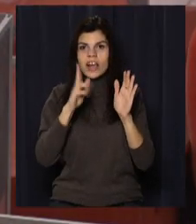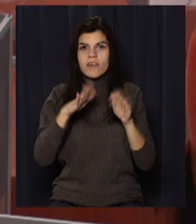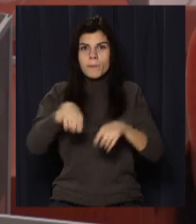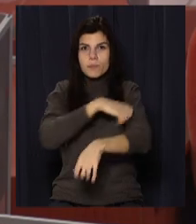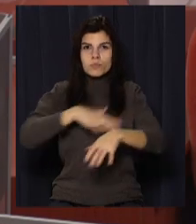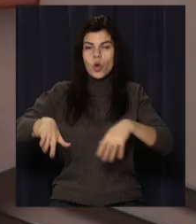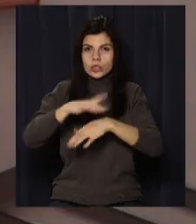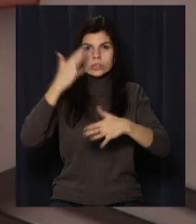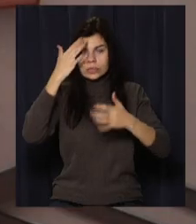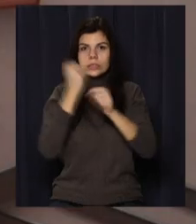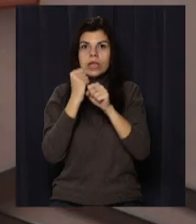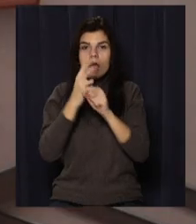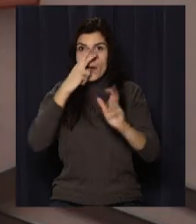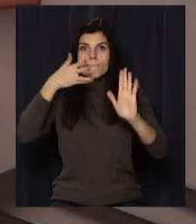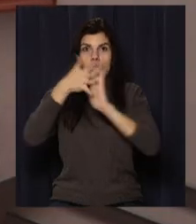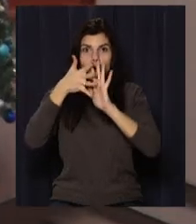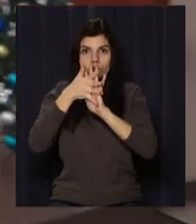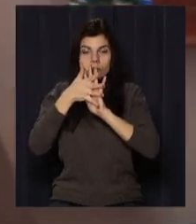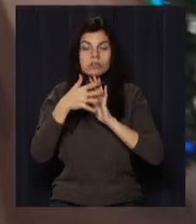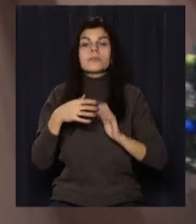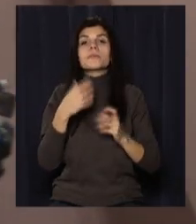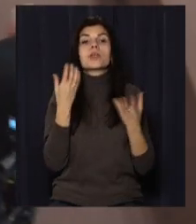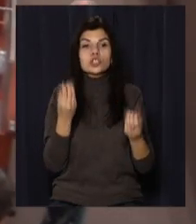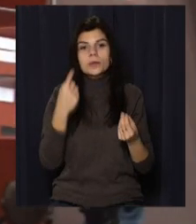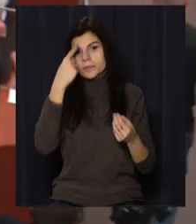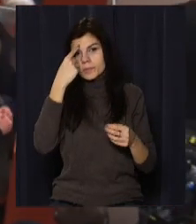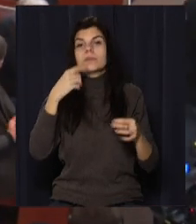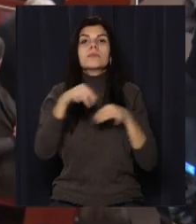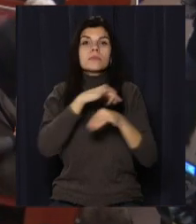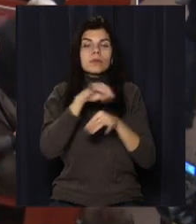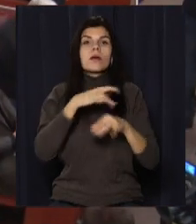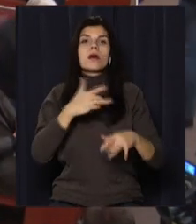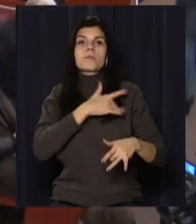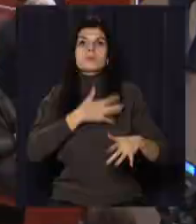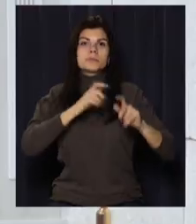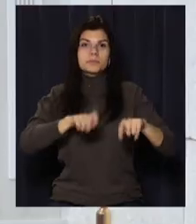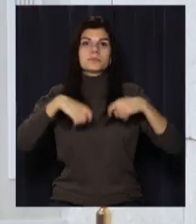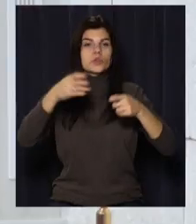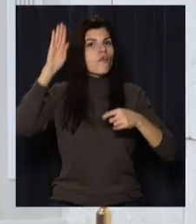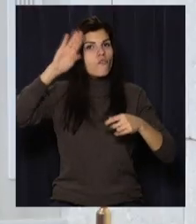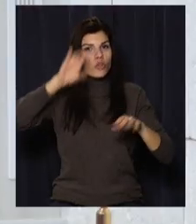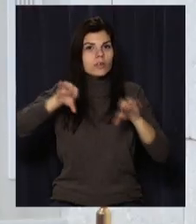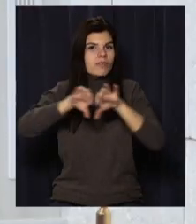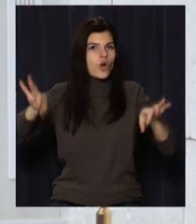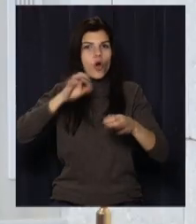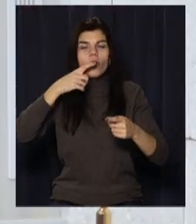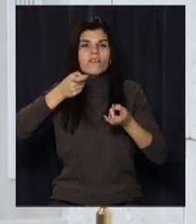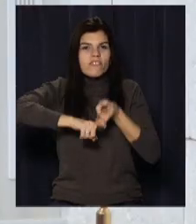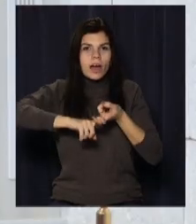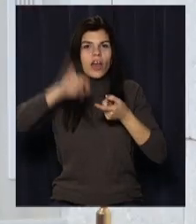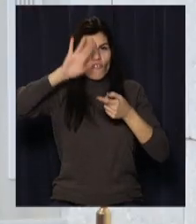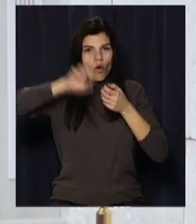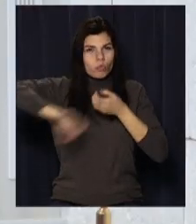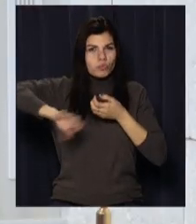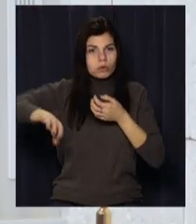не житлові, а ще прийняли в комунальну власність мережі водопостачання та водовідведення та передбачили надали на баланс